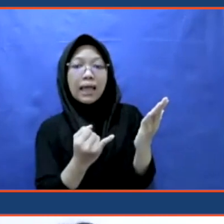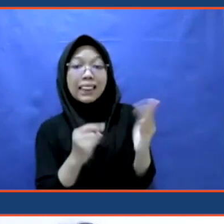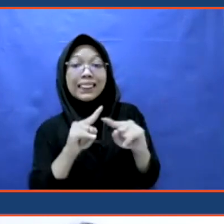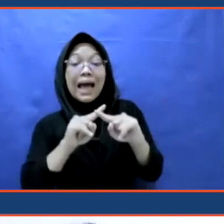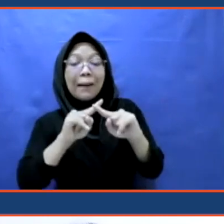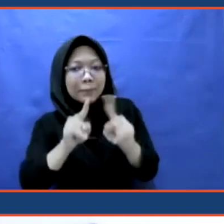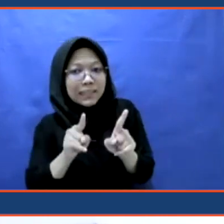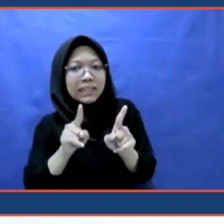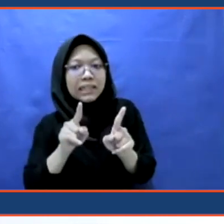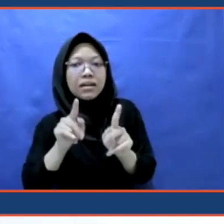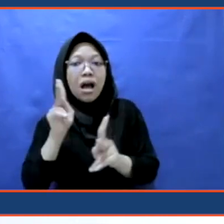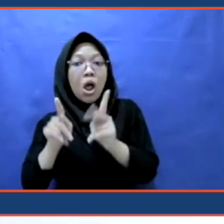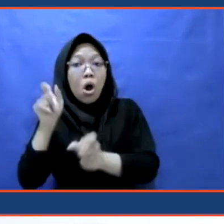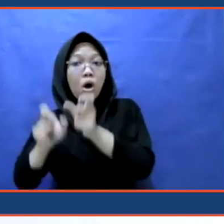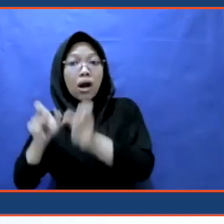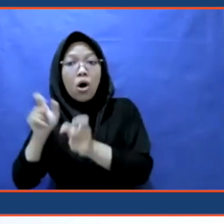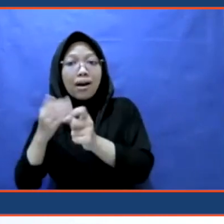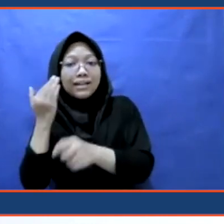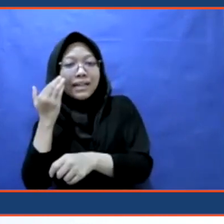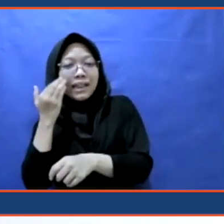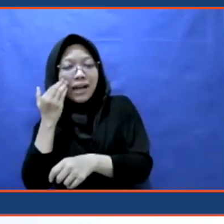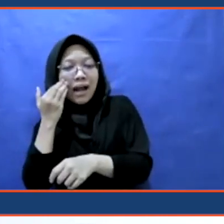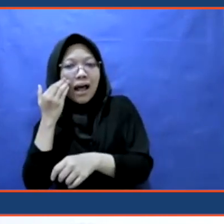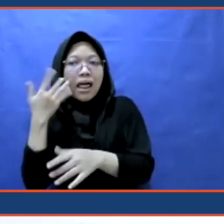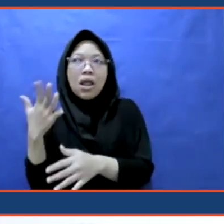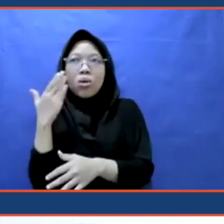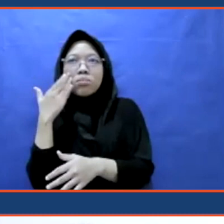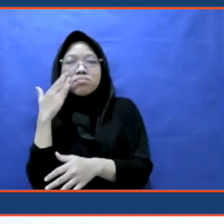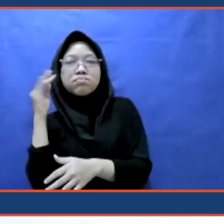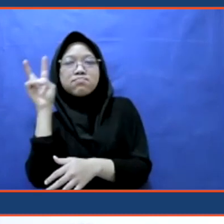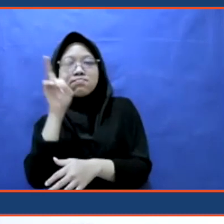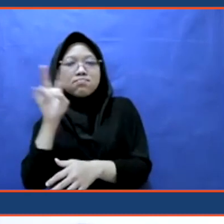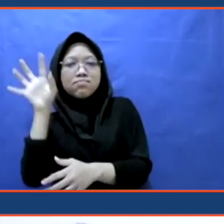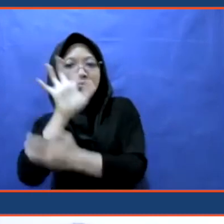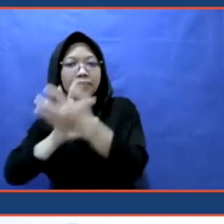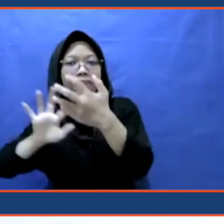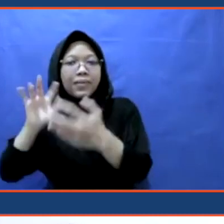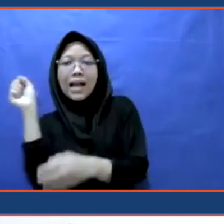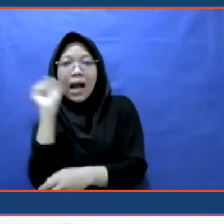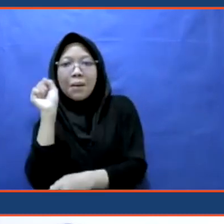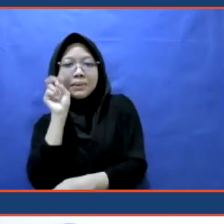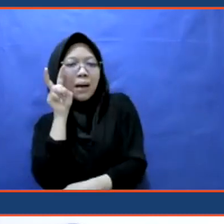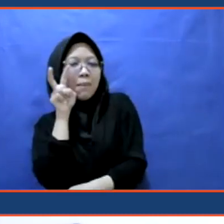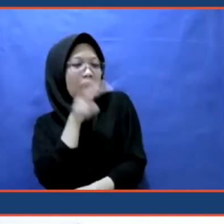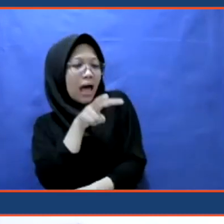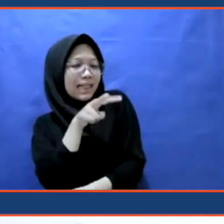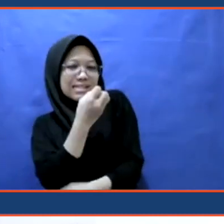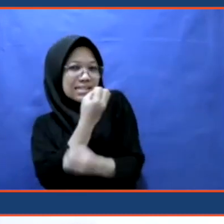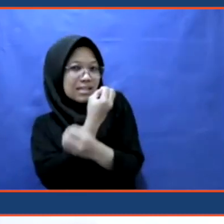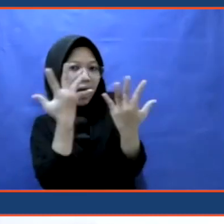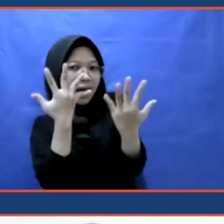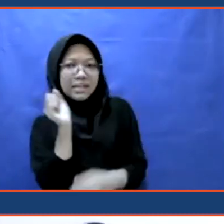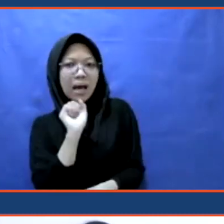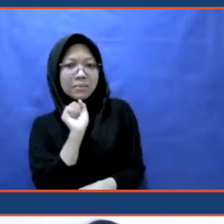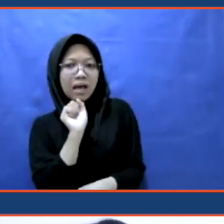pembelajar Putra dan Vision tentunya tidak bisa mengakses secara full ya apa yang digambarkan di dalam